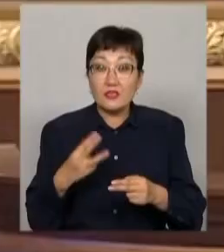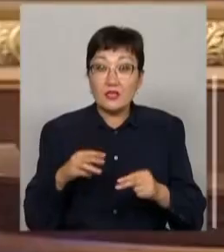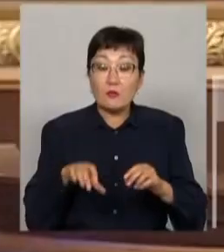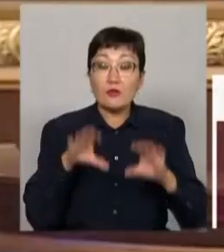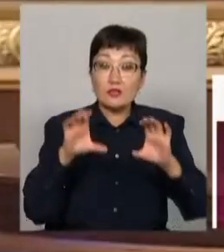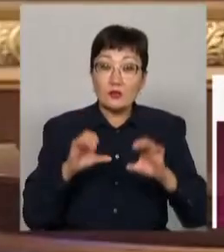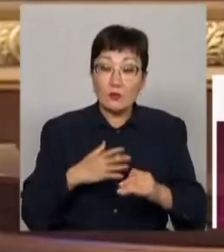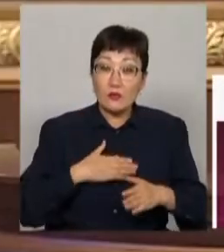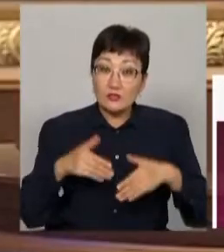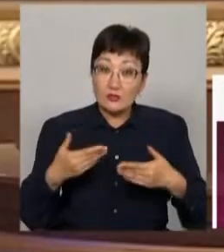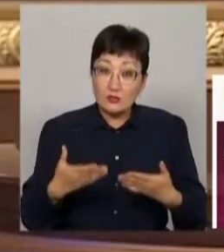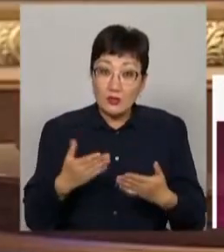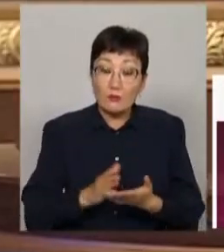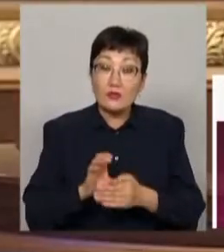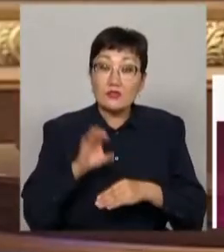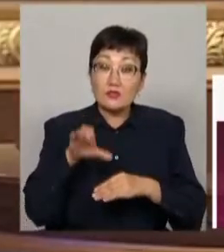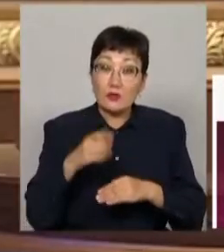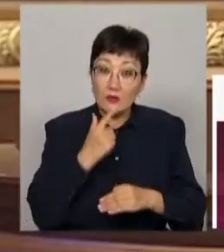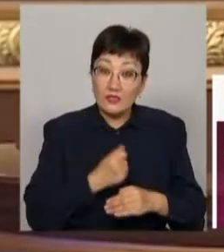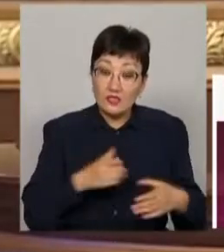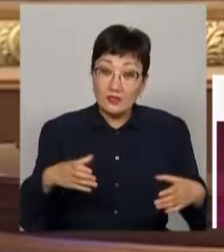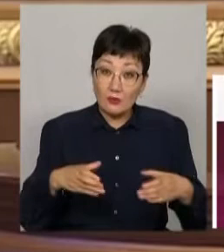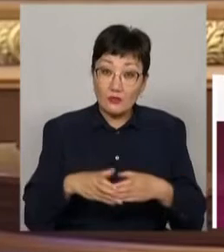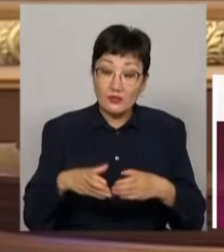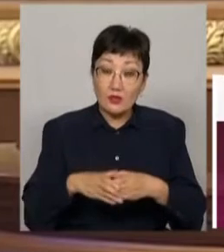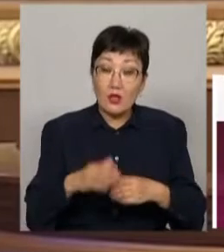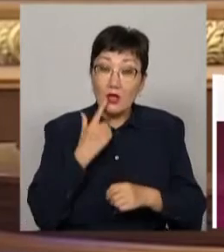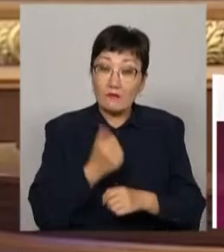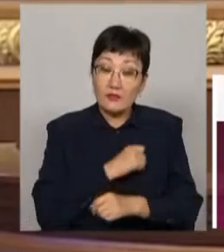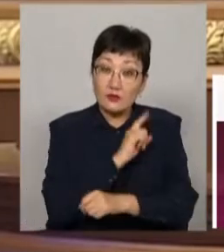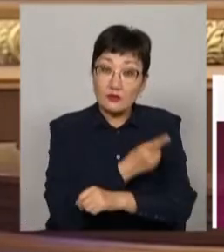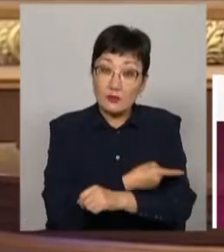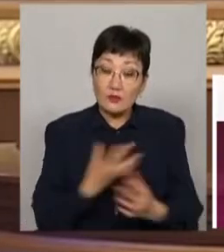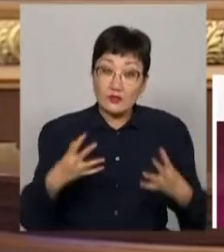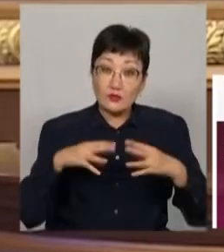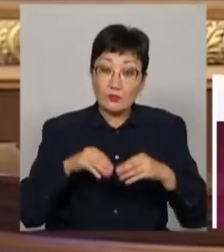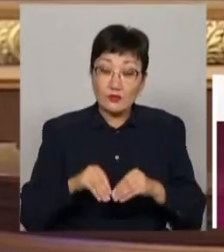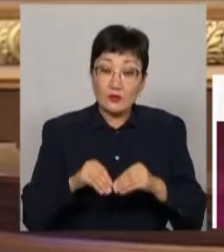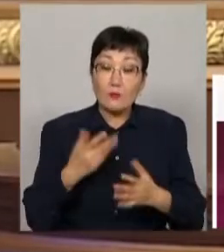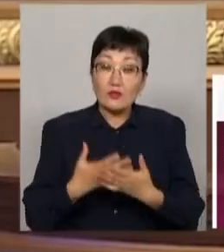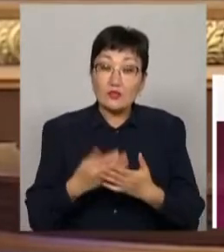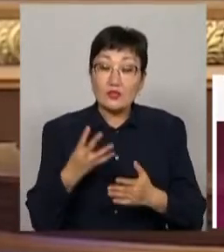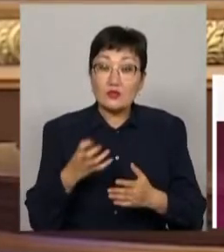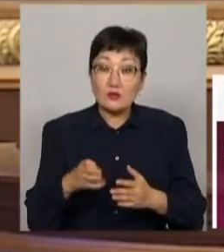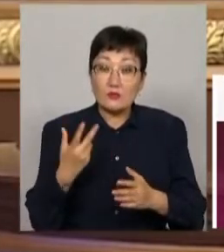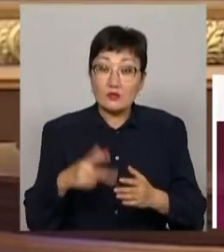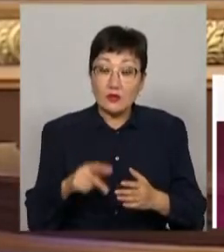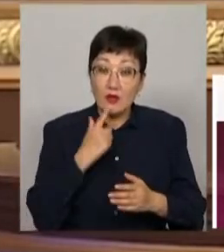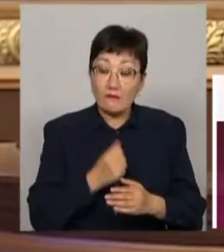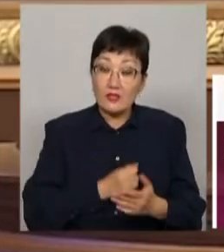вношу предложение о направлении миротворческого контингента вооруженных сил совокупной численностью порядка четырехсот тридцати